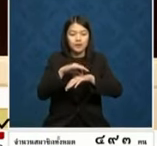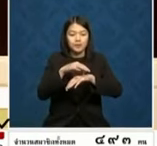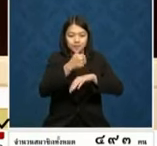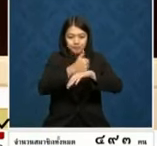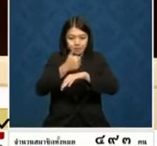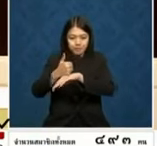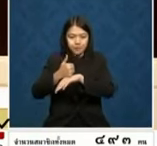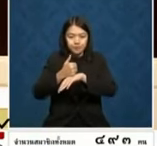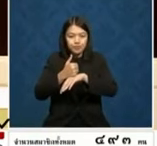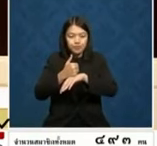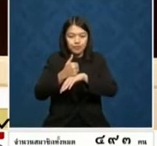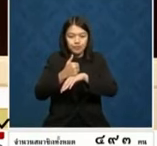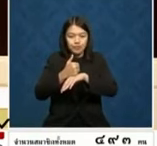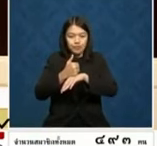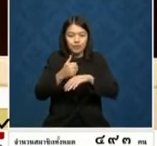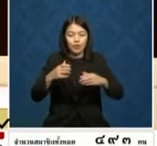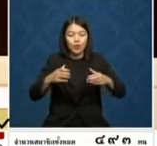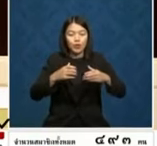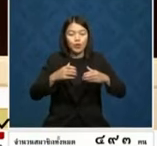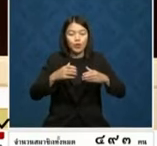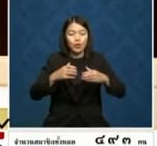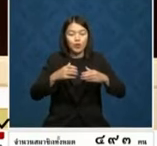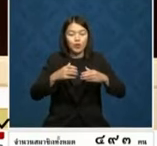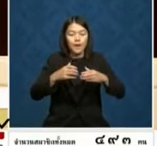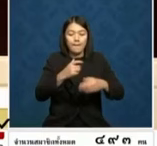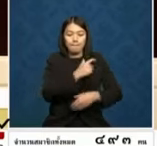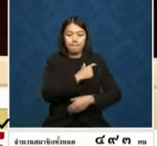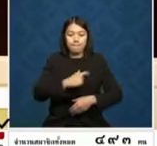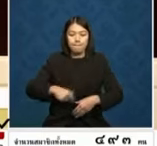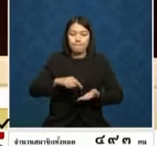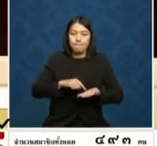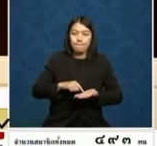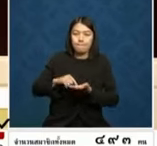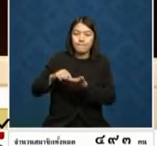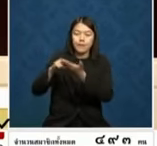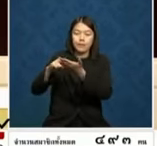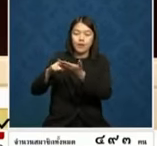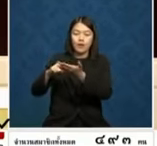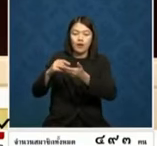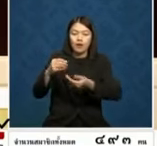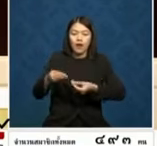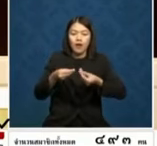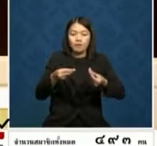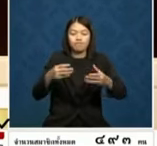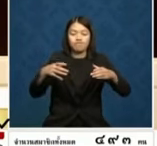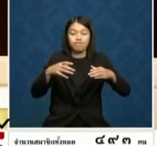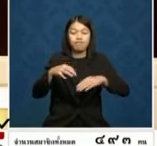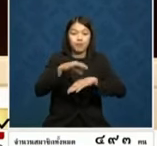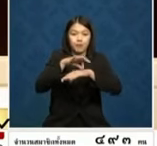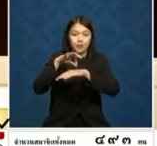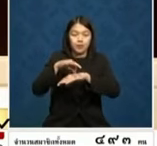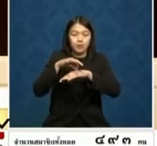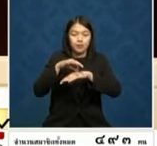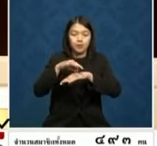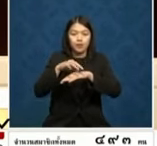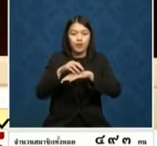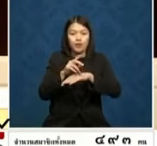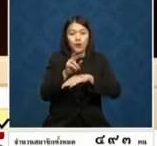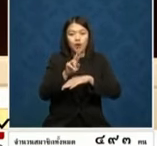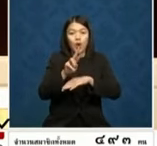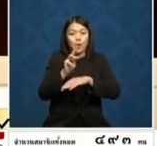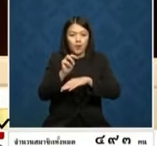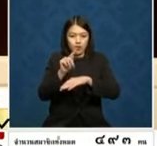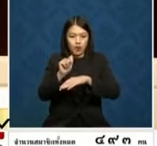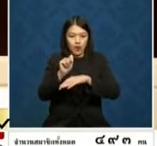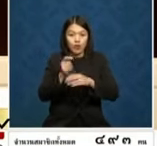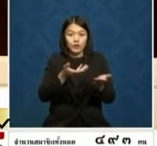รัฐมนตรีด้วยได้มีพระบรมราชโองการโปรดเกล้าโปรดกระหม่อมประกาศแตงตั้งรัฐมนตรีผมจึงขอ